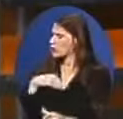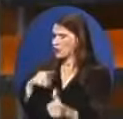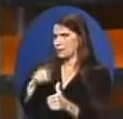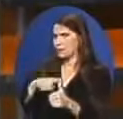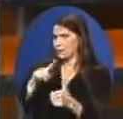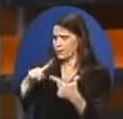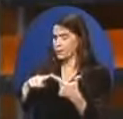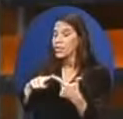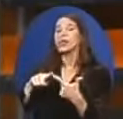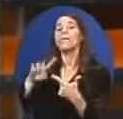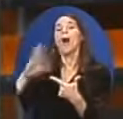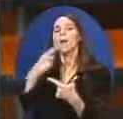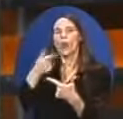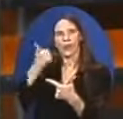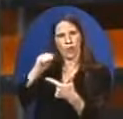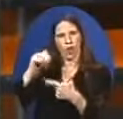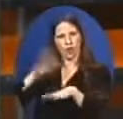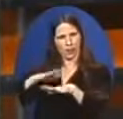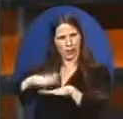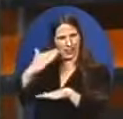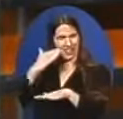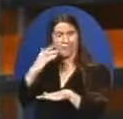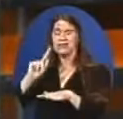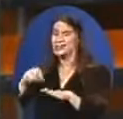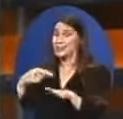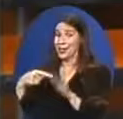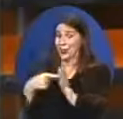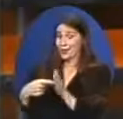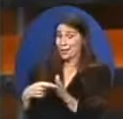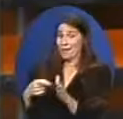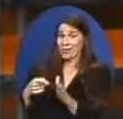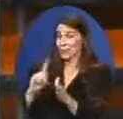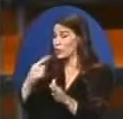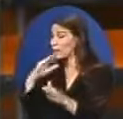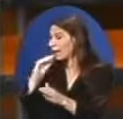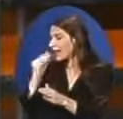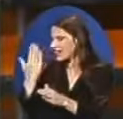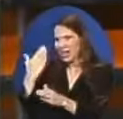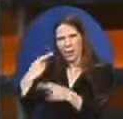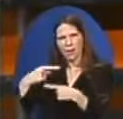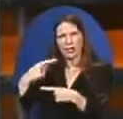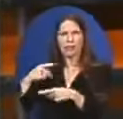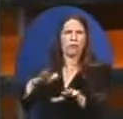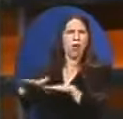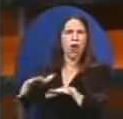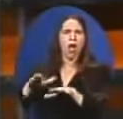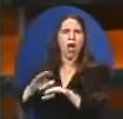אתמול המומחים האמריקאים, באמת מציג באור מגוחך את אלה שאמרו רק לפני מספר ימים שהממשלה הוציאה